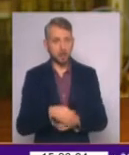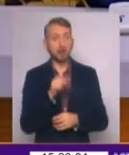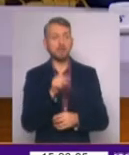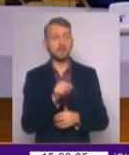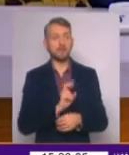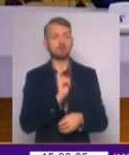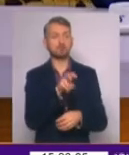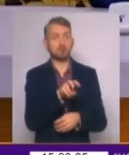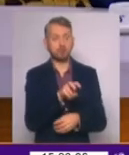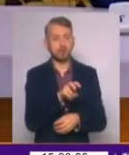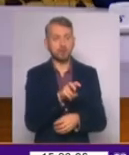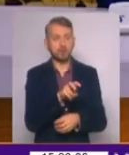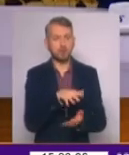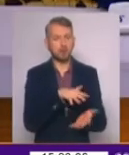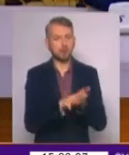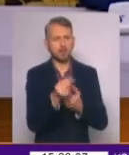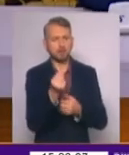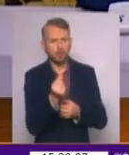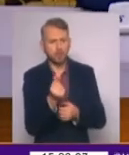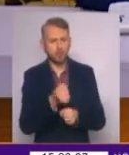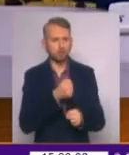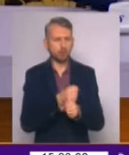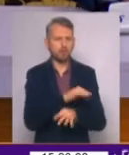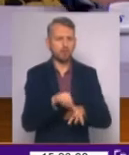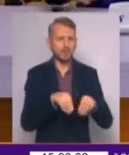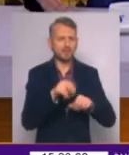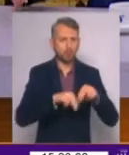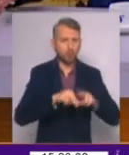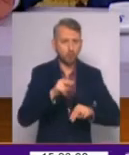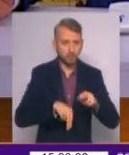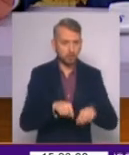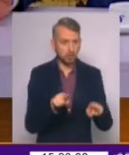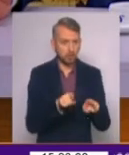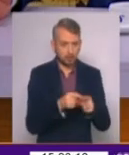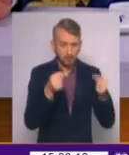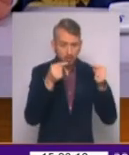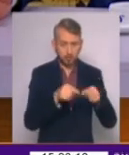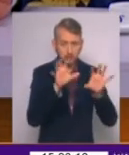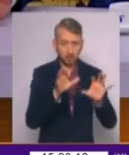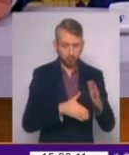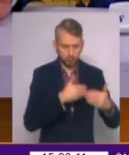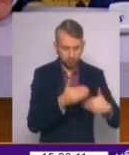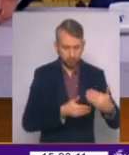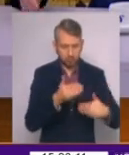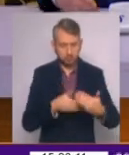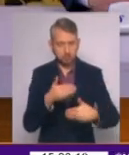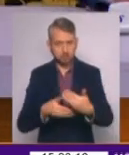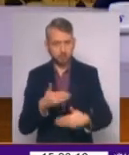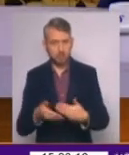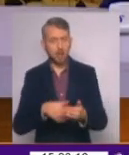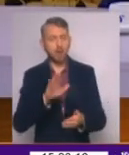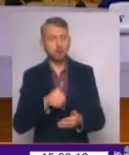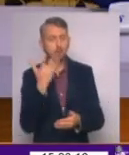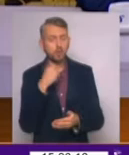пішов, потратив кошти свої, розробив проєкт землеустрою, йшов так, як передбачено законом, крок за кроком. Потім, коли